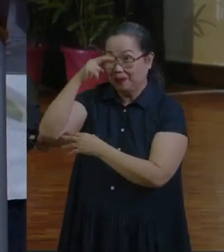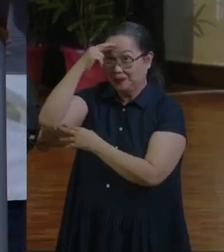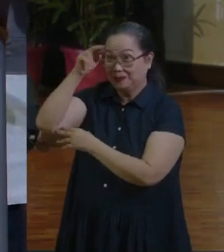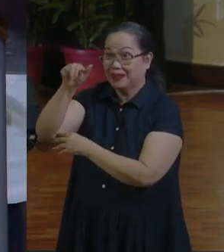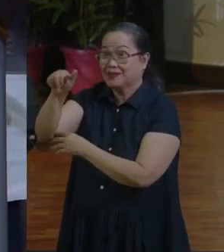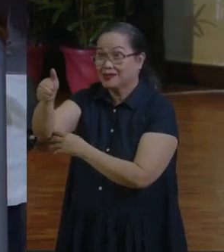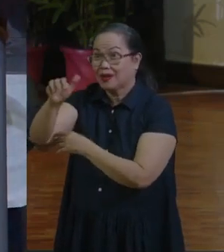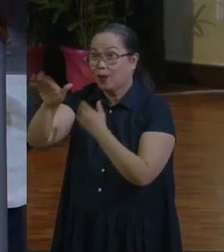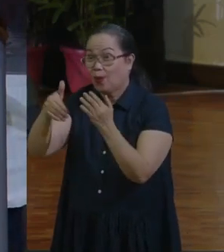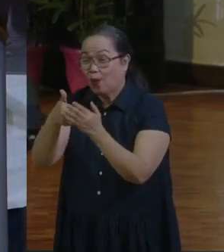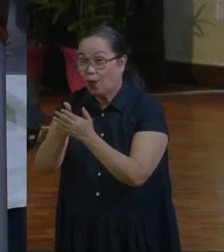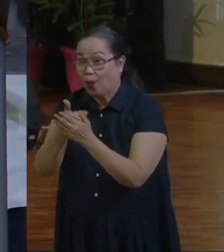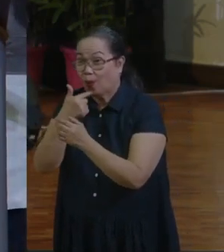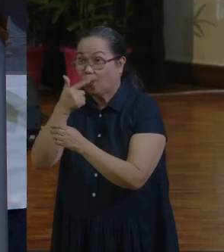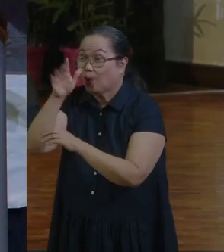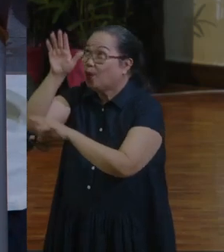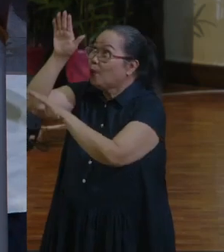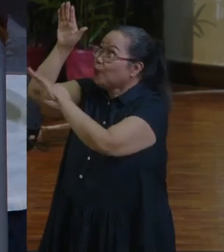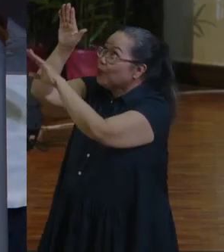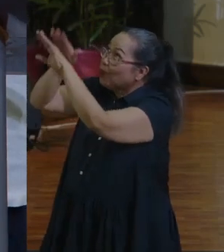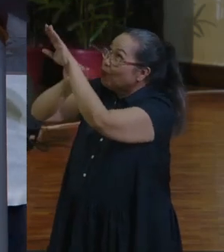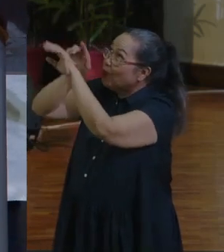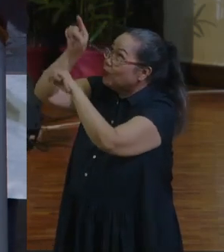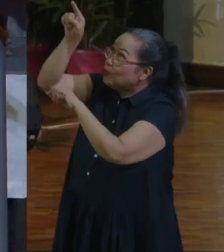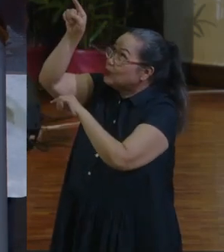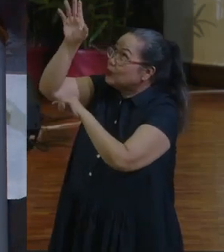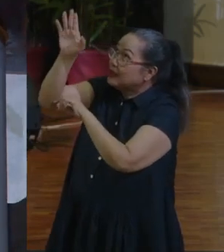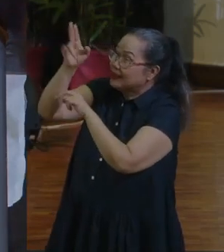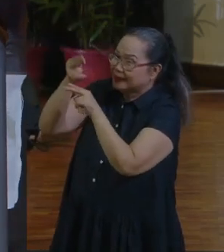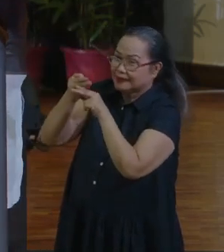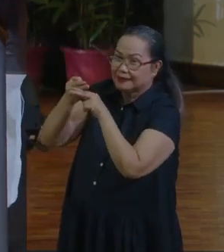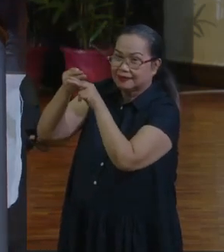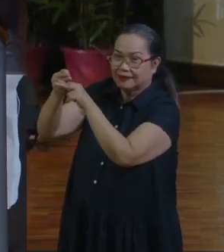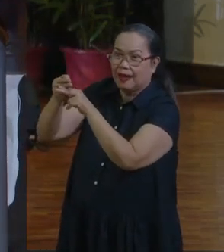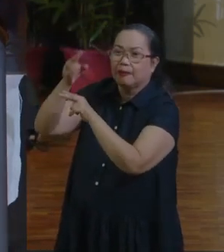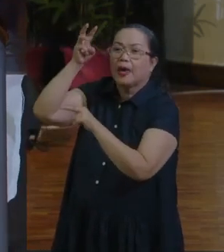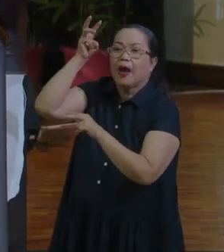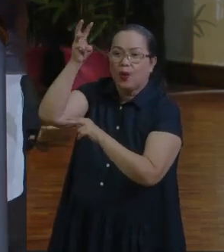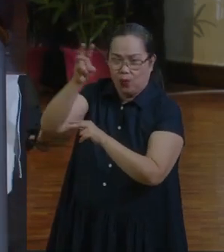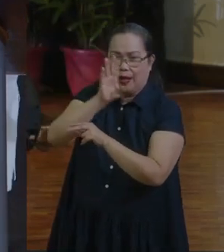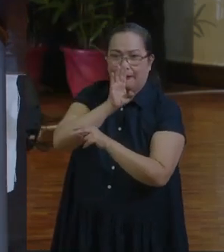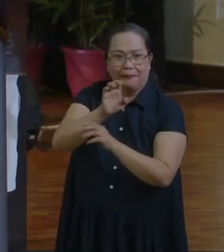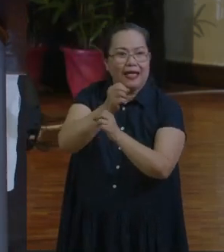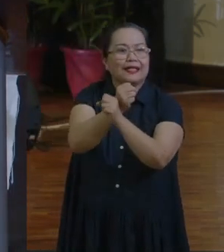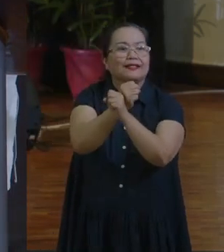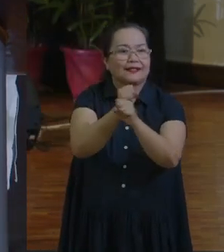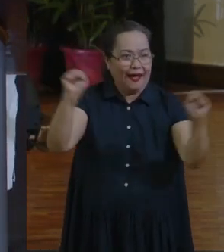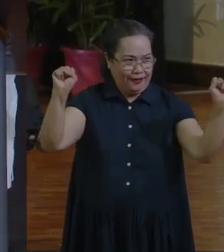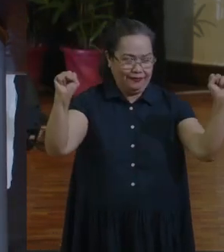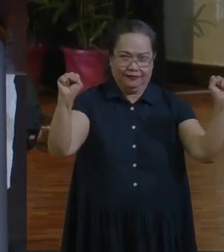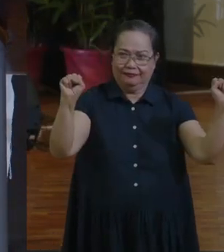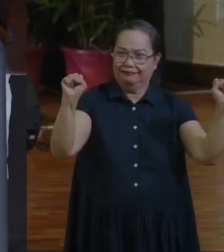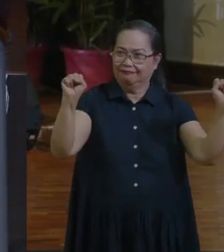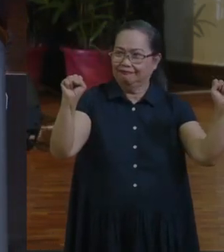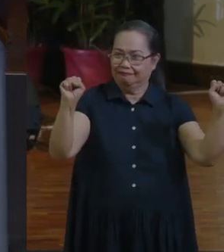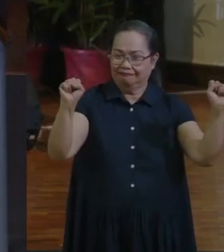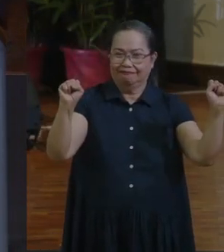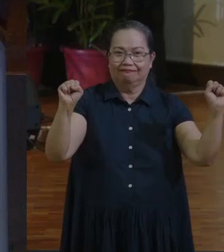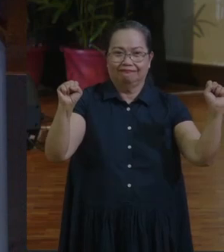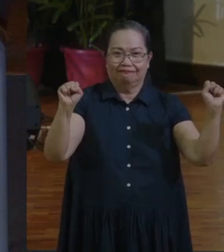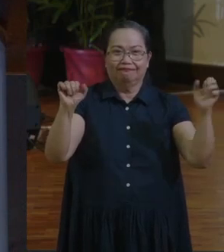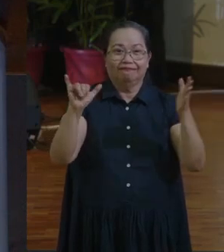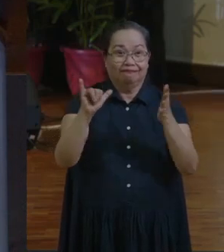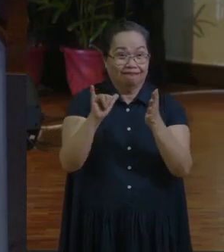10, "And all who call upon the name of the Lord shall be saved." Sapagkat